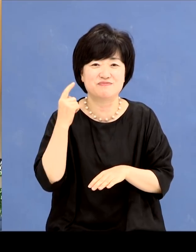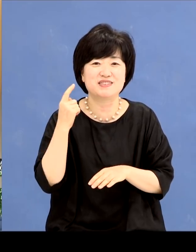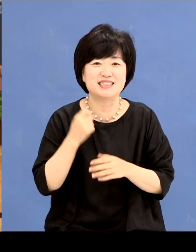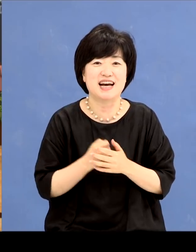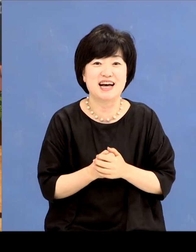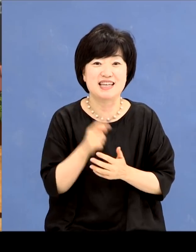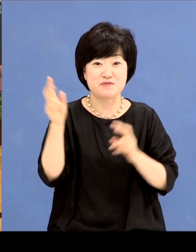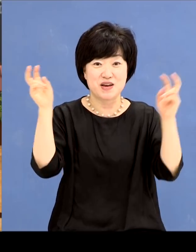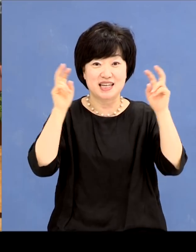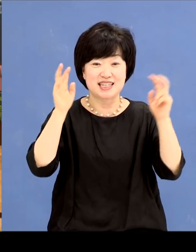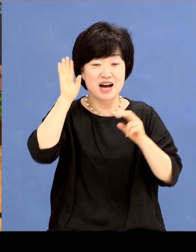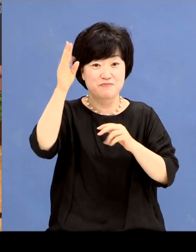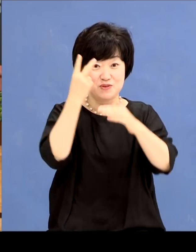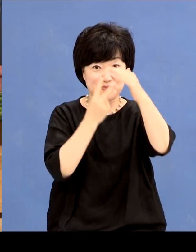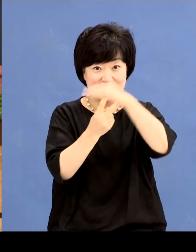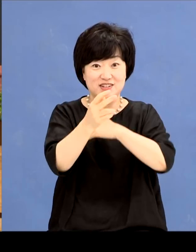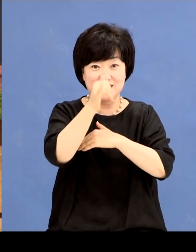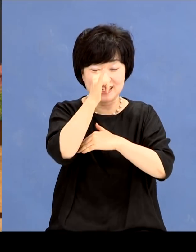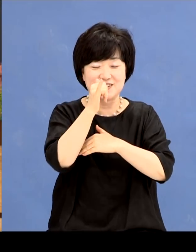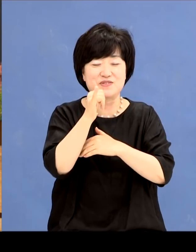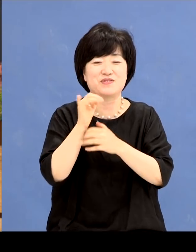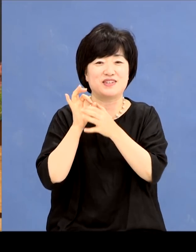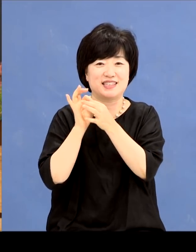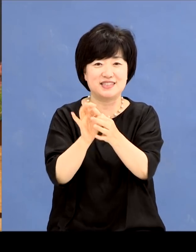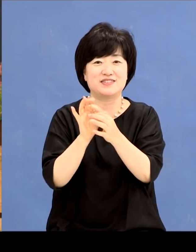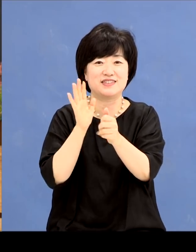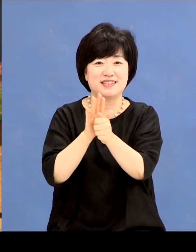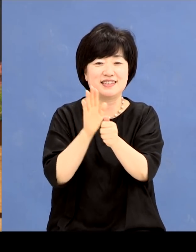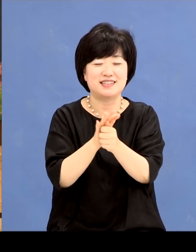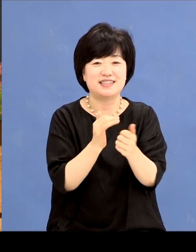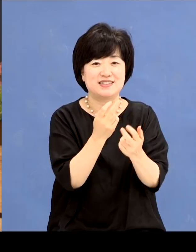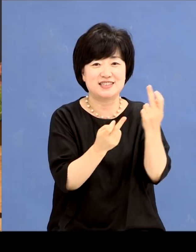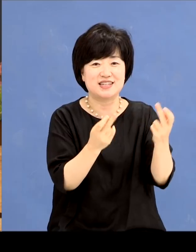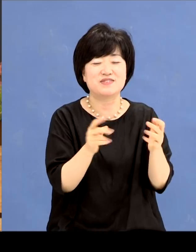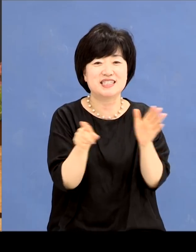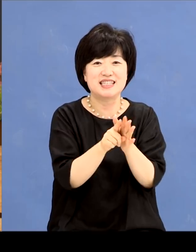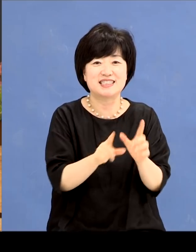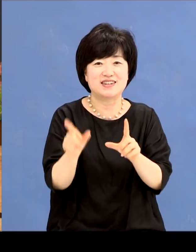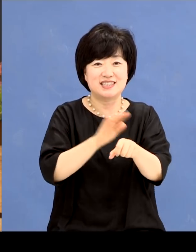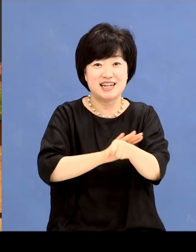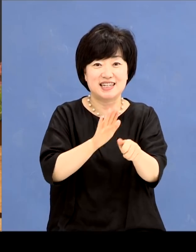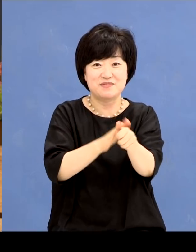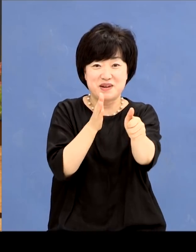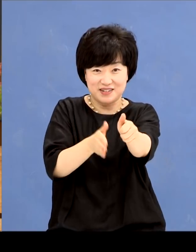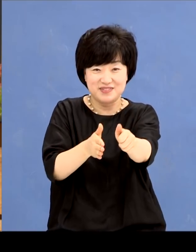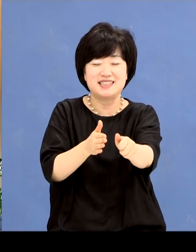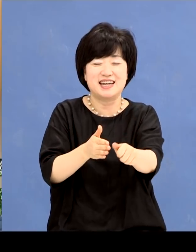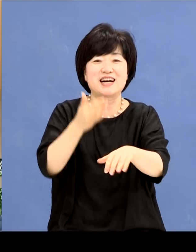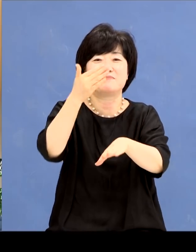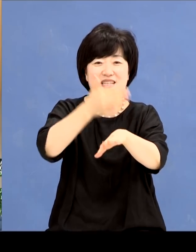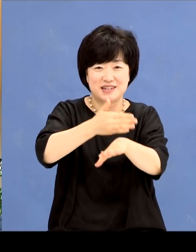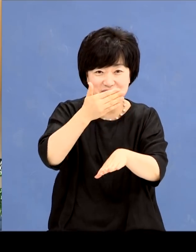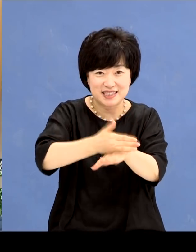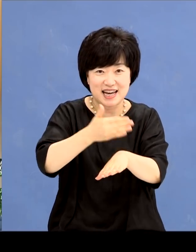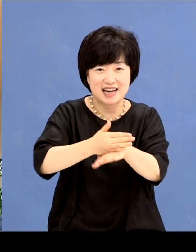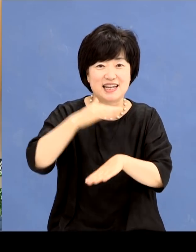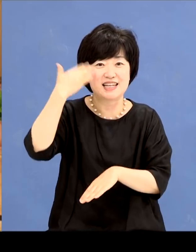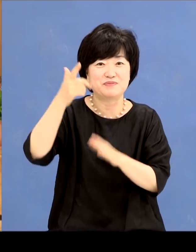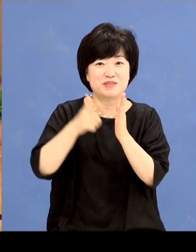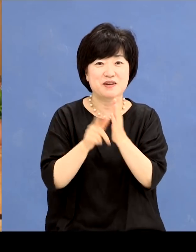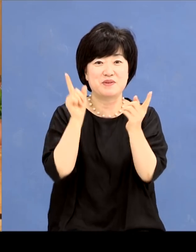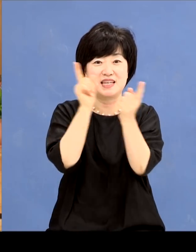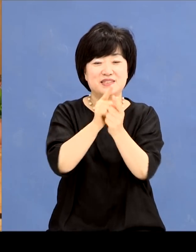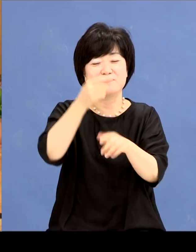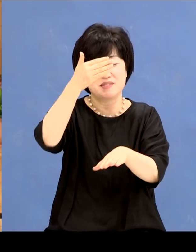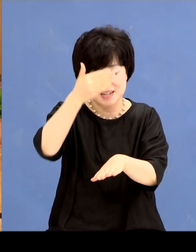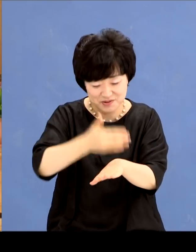앞으로 브라더스 키퍼의 많은 비즈니스와 또 그 형제님들의 신앙생활 저희도 응원하겠습니다. 네. 오늘 잘해주셔서 고맙습니다. 네, 감사합니다. 네, 저희도 또 다음